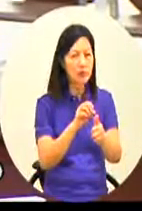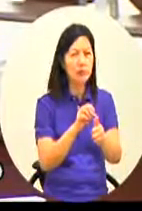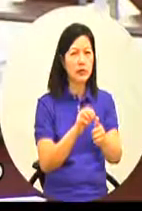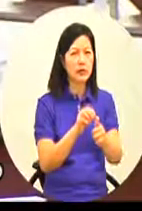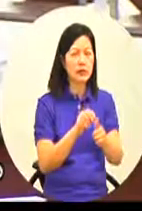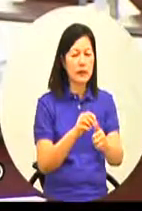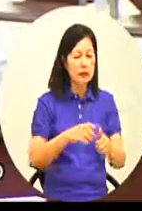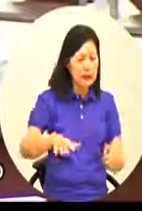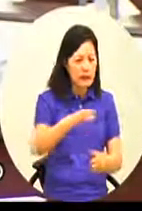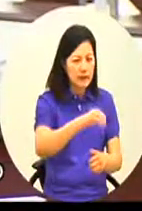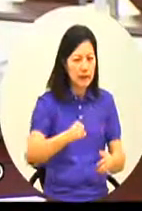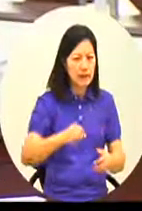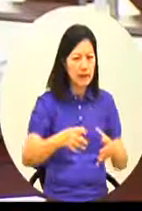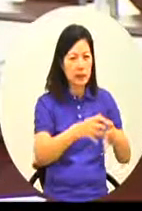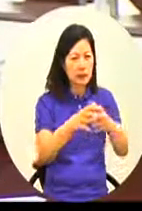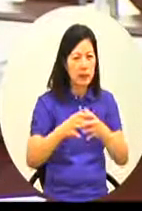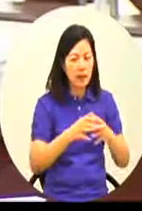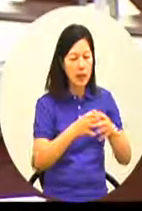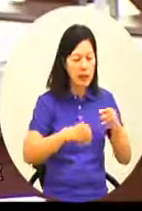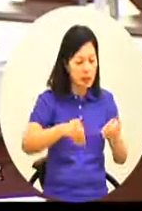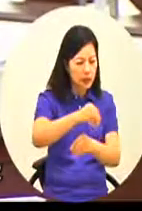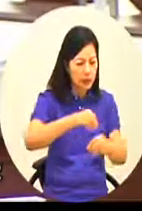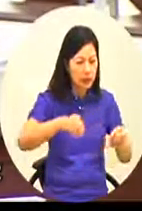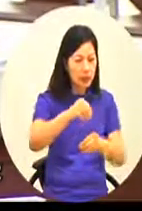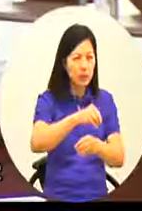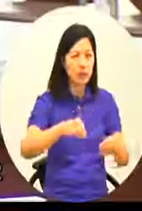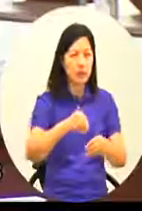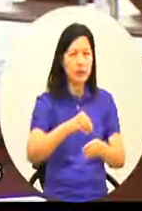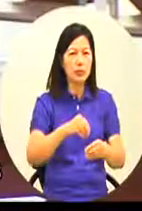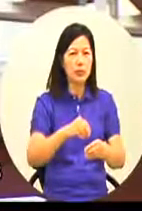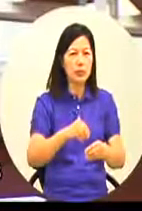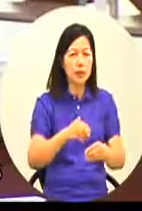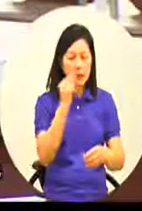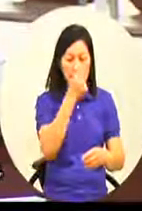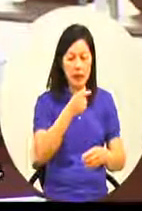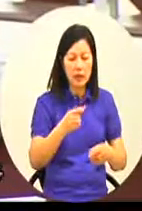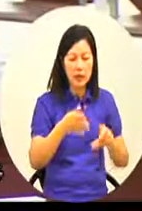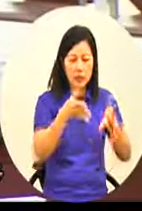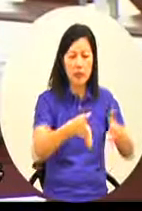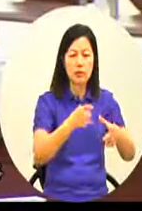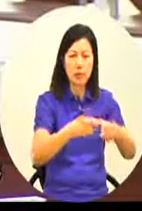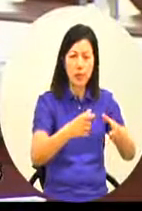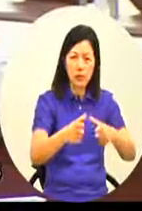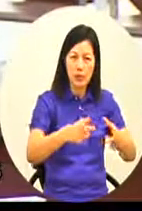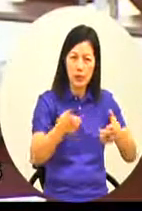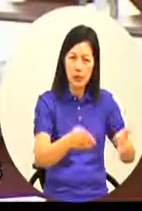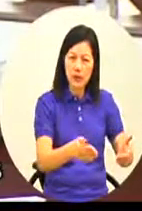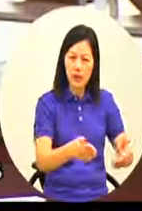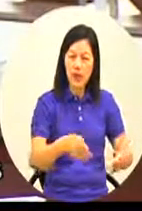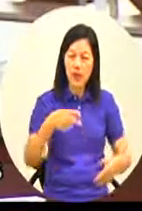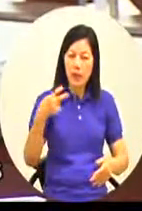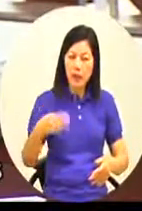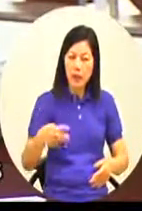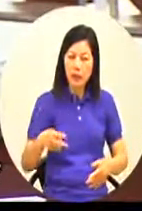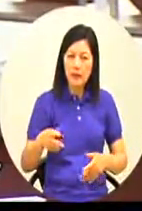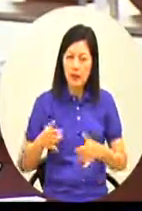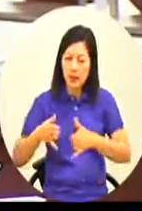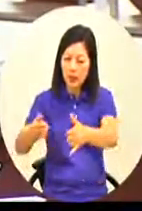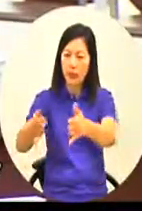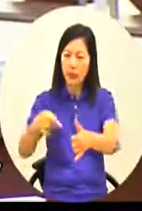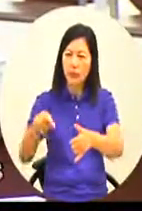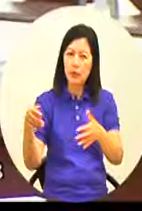个团队的运作的经济啊点点，各部门运作协，尤其公园开辟点点吼，甲道路甲即个开辟点